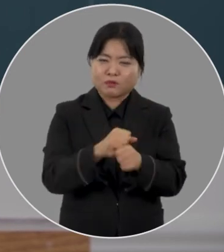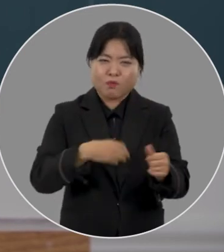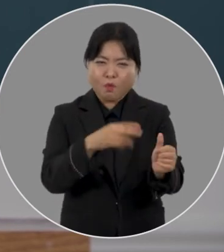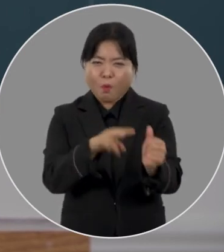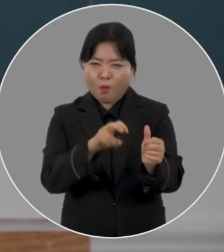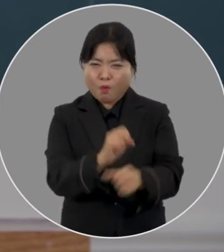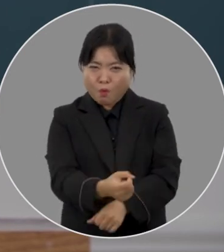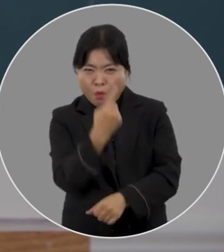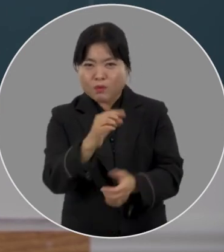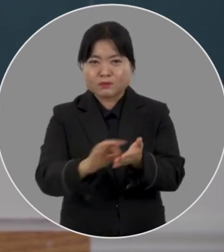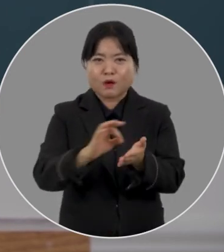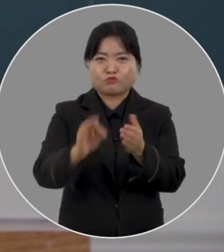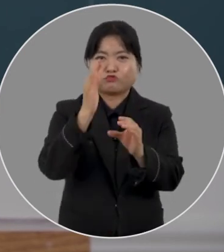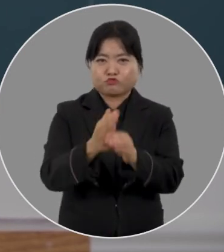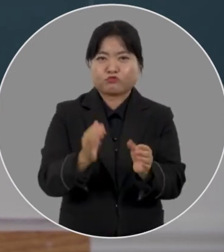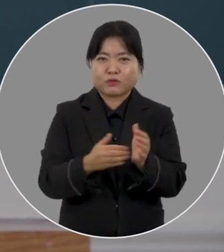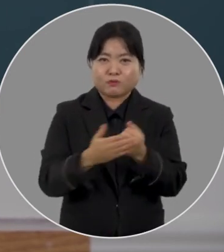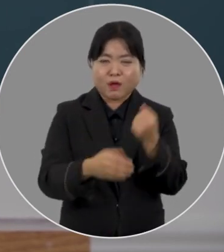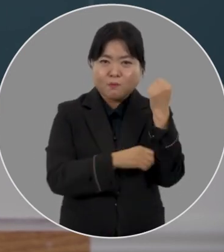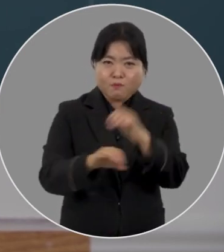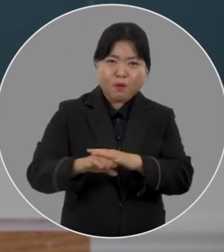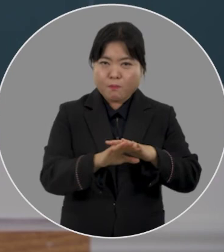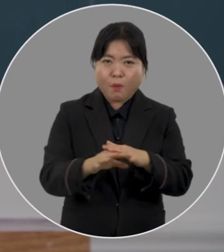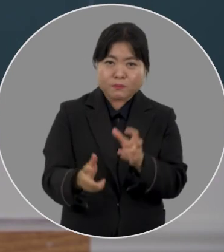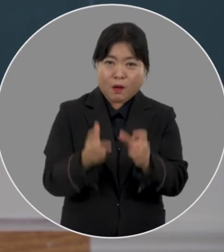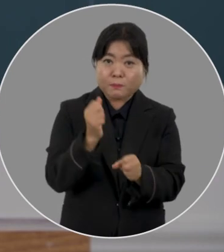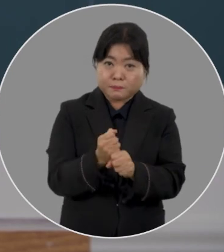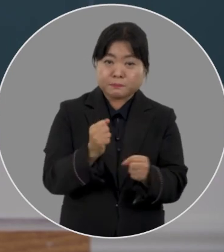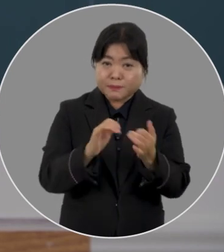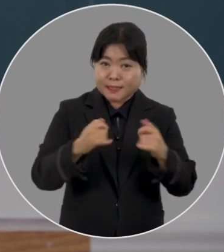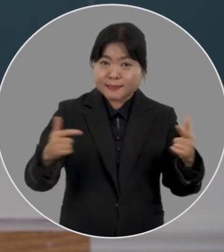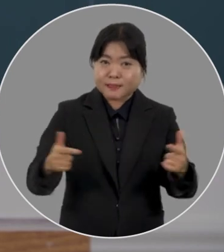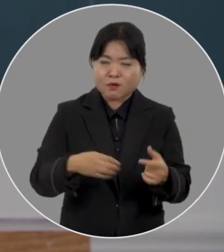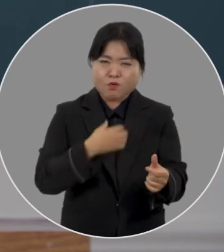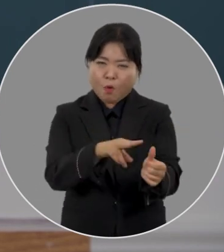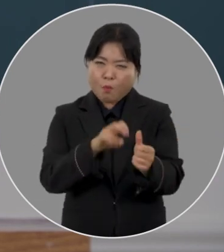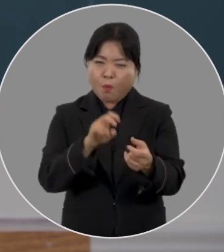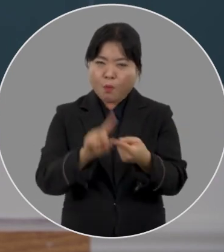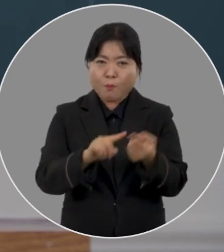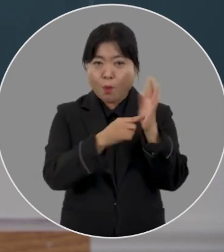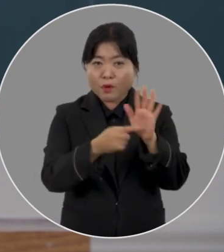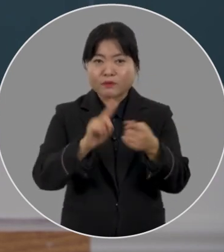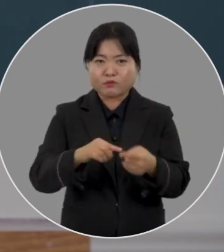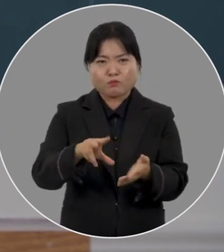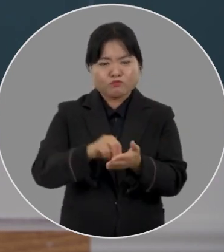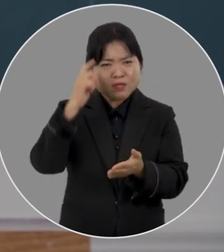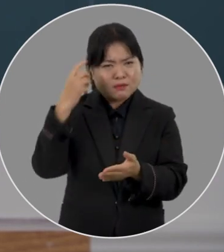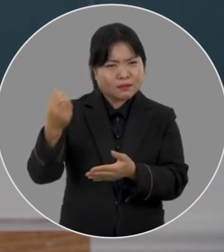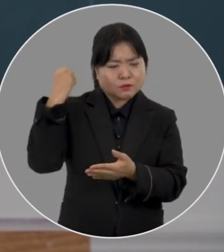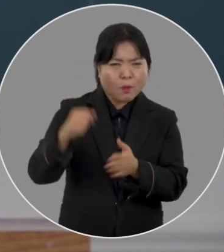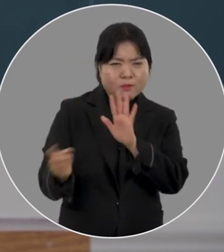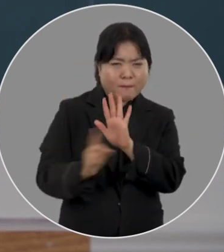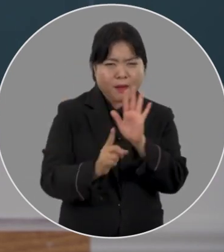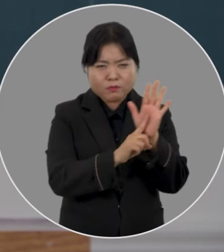그래서 플랫폼 사업자들이 좀 더 적극적으로 그런 혐오 표현에 대해서 문제의식을 가질 수 있도록 캠페인도